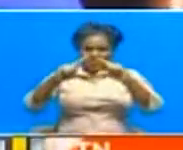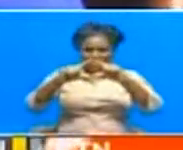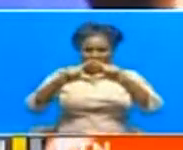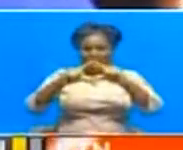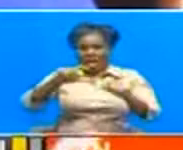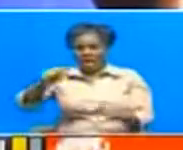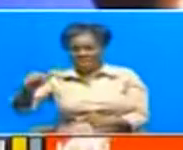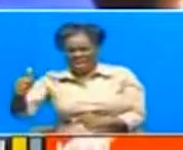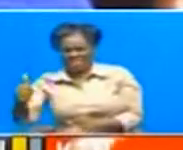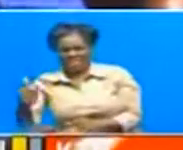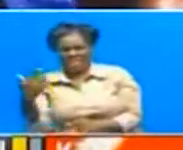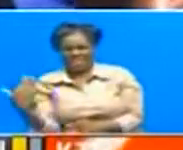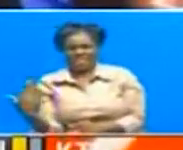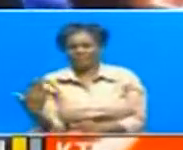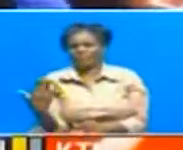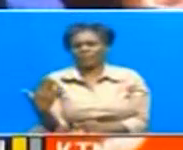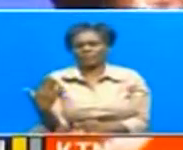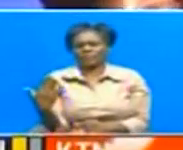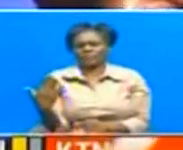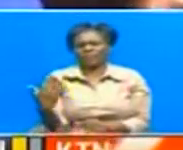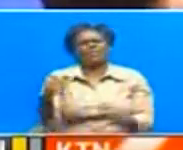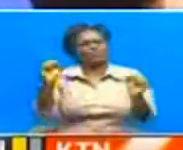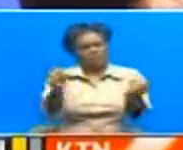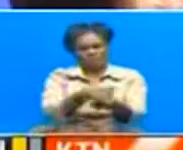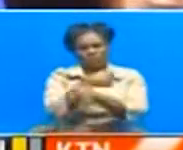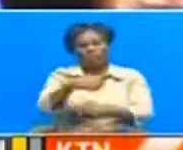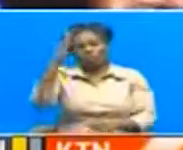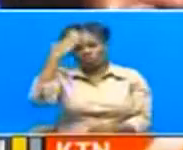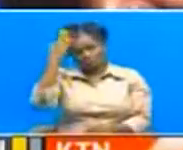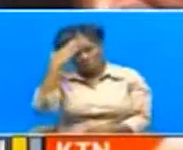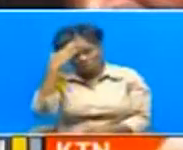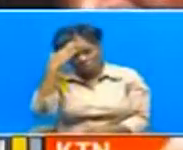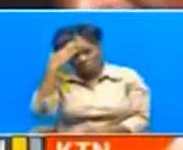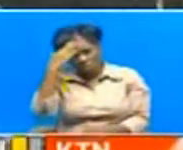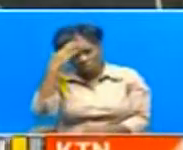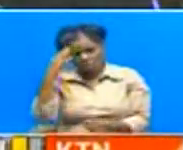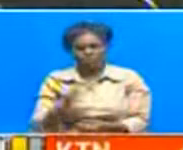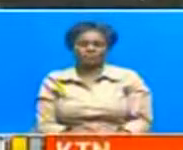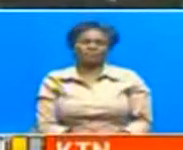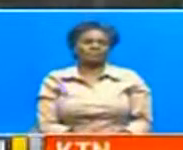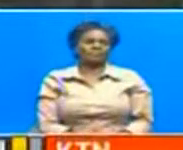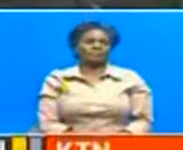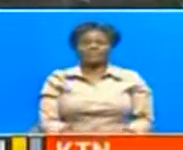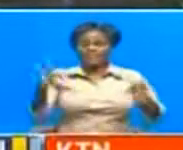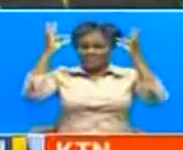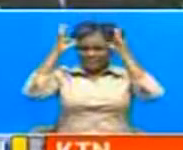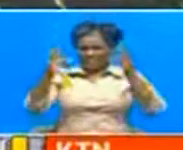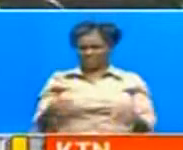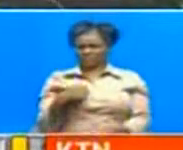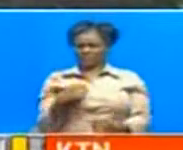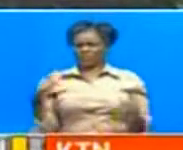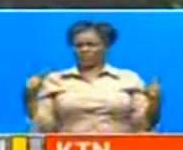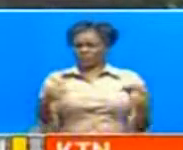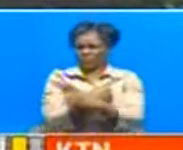hiyo ile inahitaji minced meat. Kwa sababu unajua uwezi uziwa mfupa ya punda, utajua si ya kawaida. Ni hatua ambayo imezua hisia ya